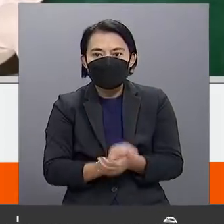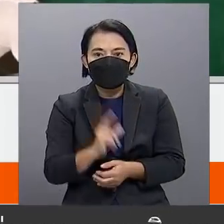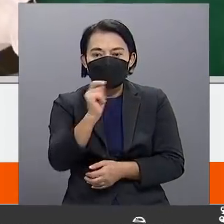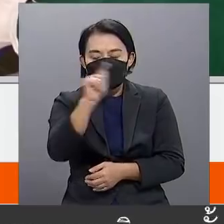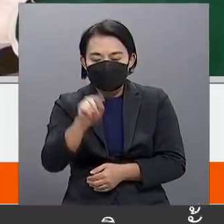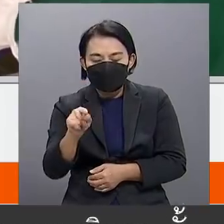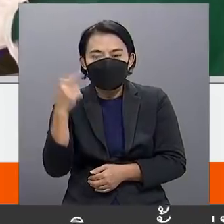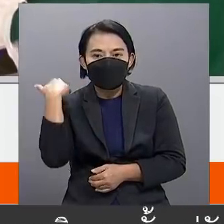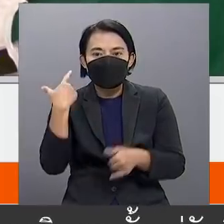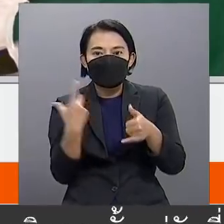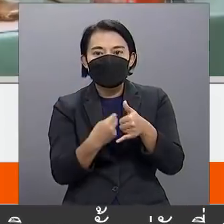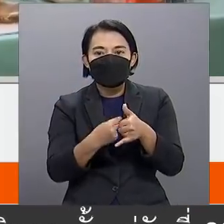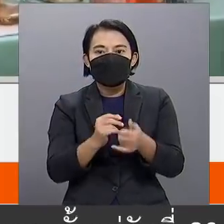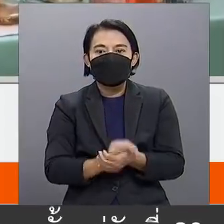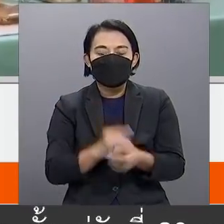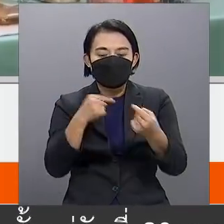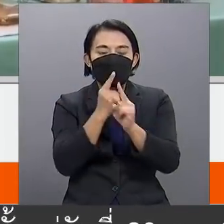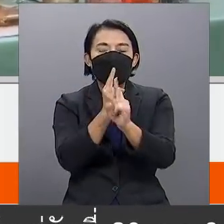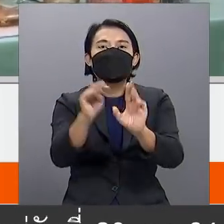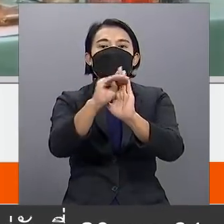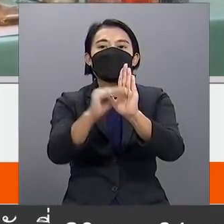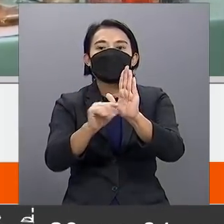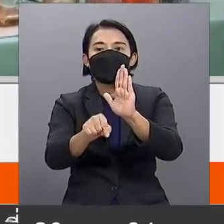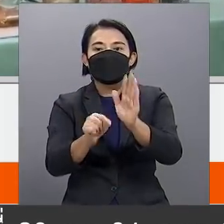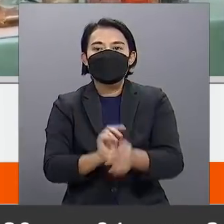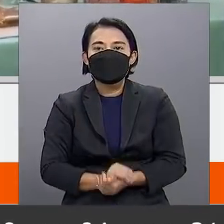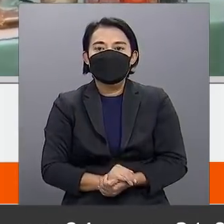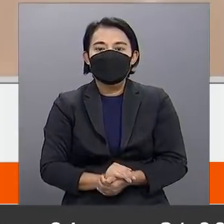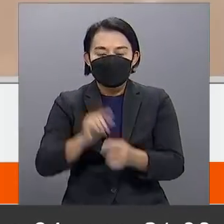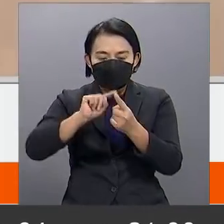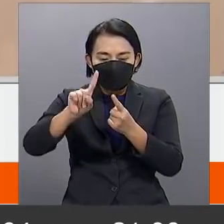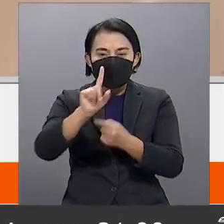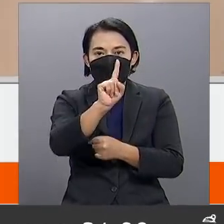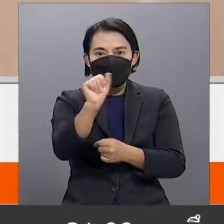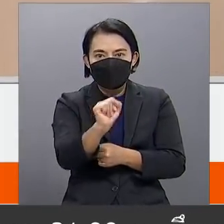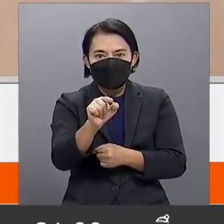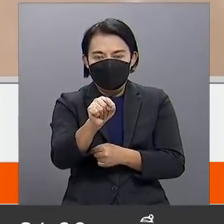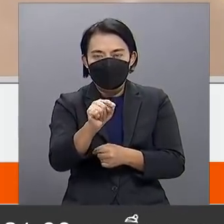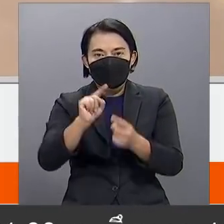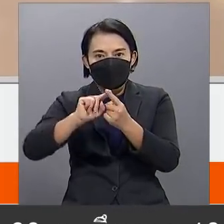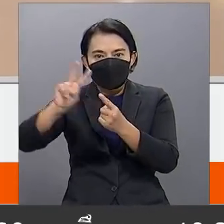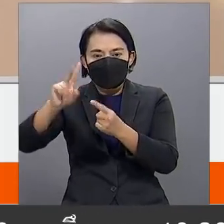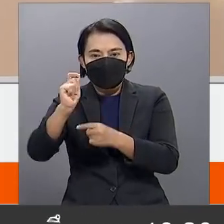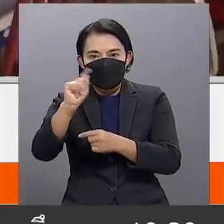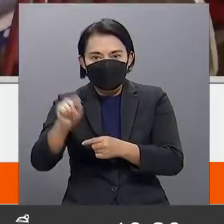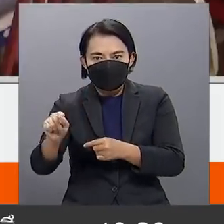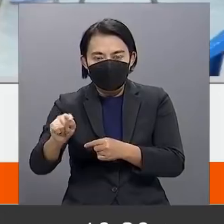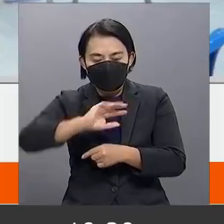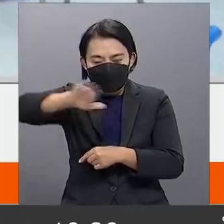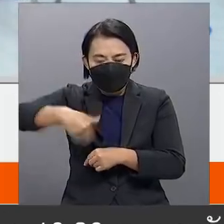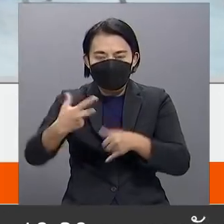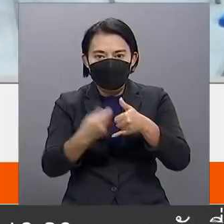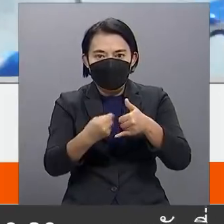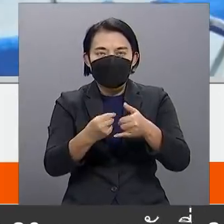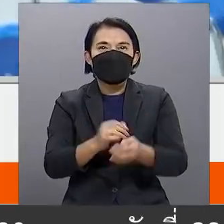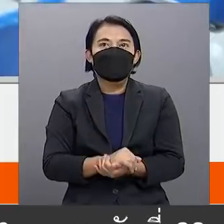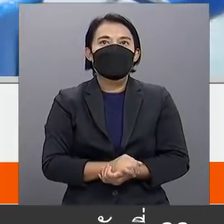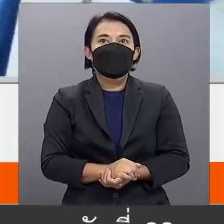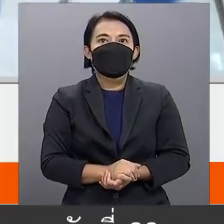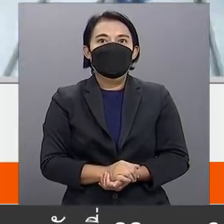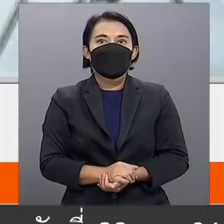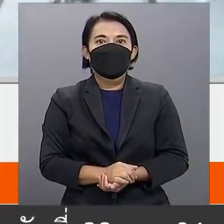า